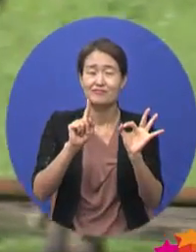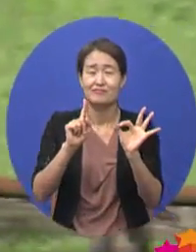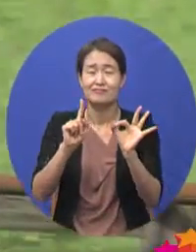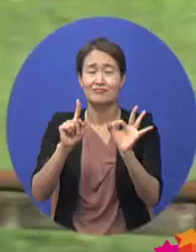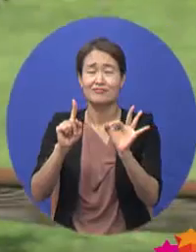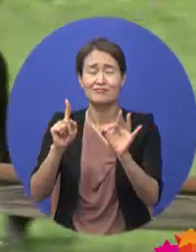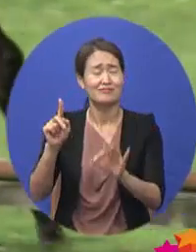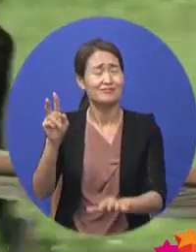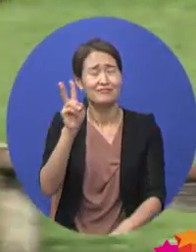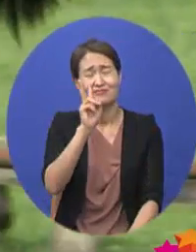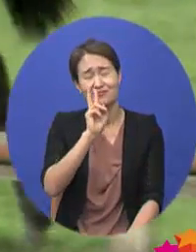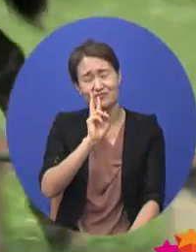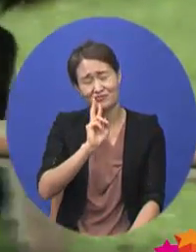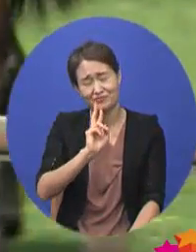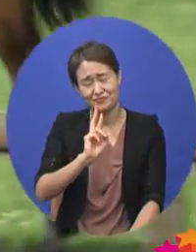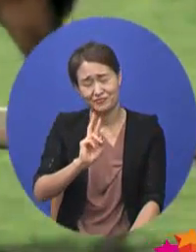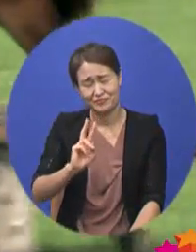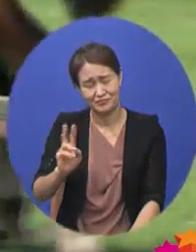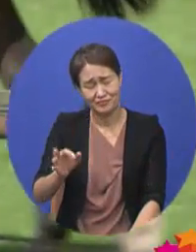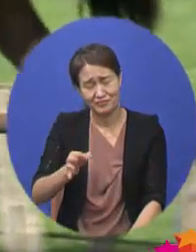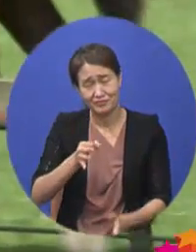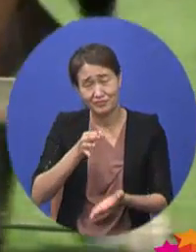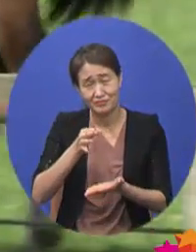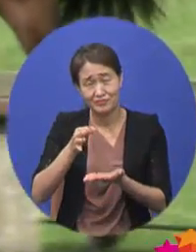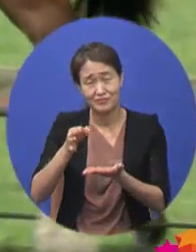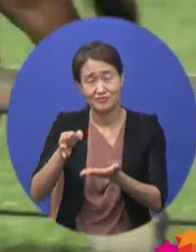아, 아,